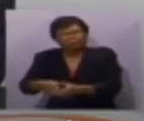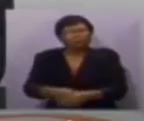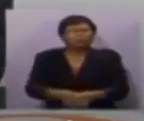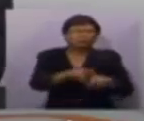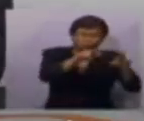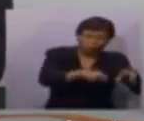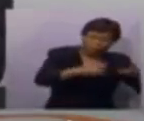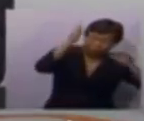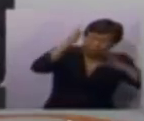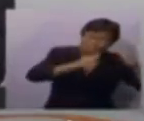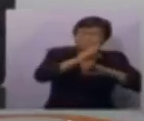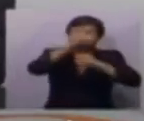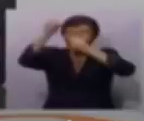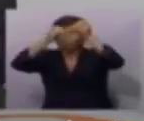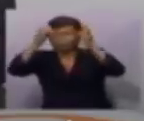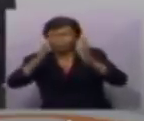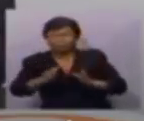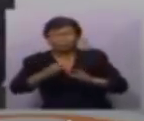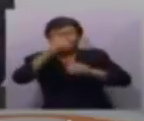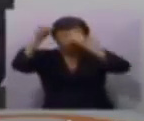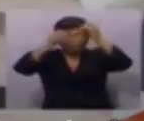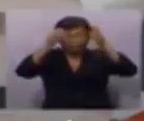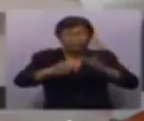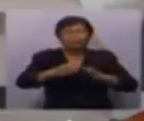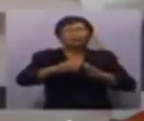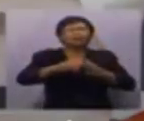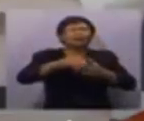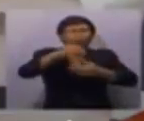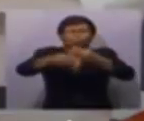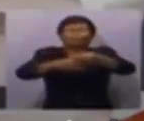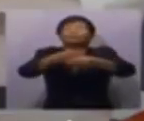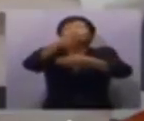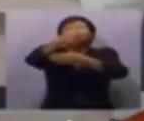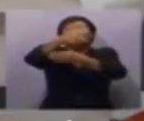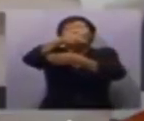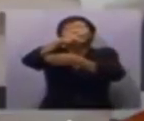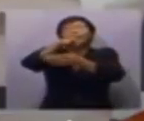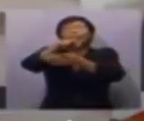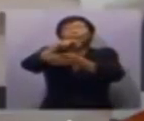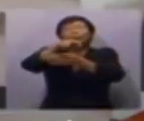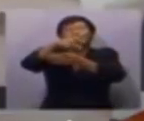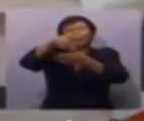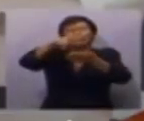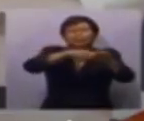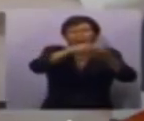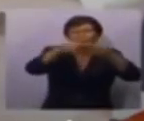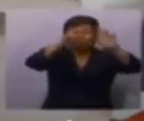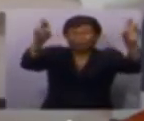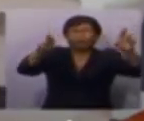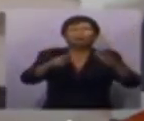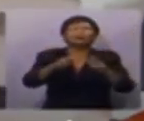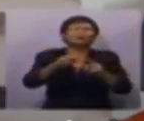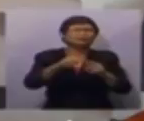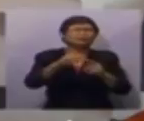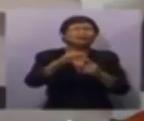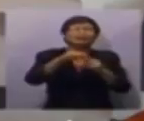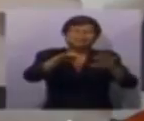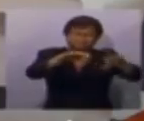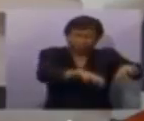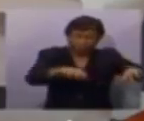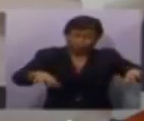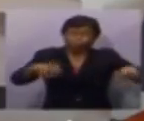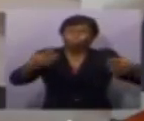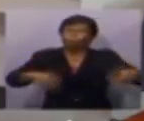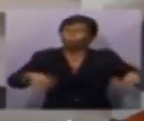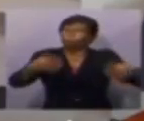rakyat Malaysia tetapi yang memerhati proses pilihan raya di Malaysia, antaranya kawasan-kawasan panas, khususnya untuk